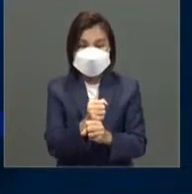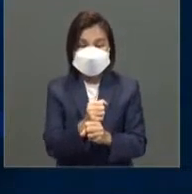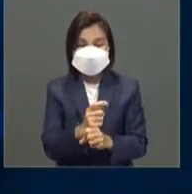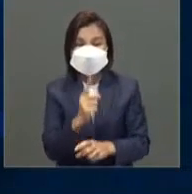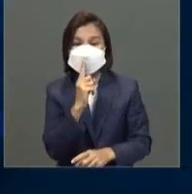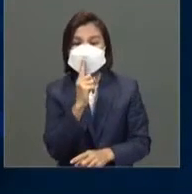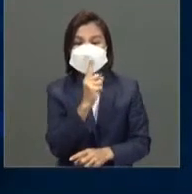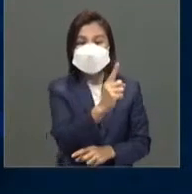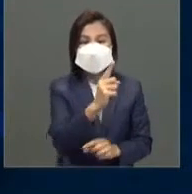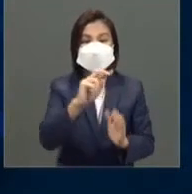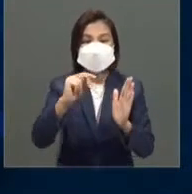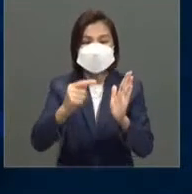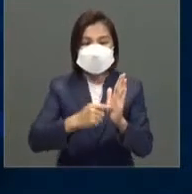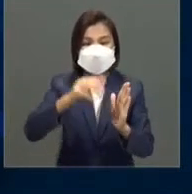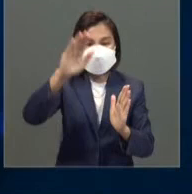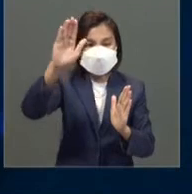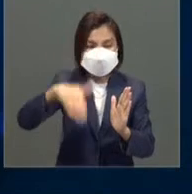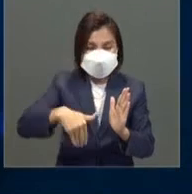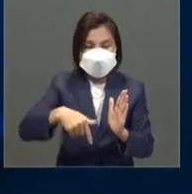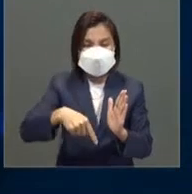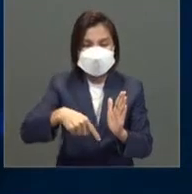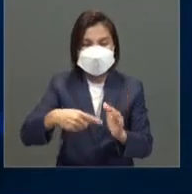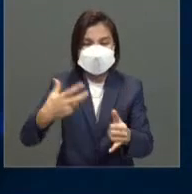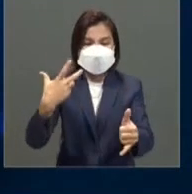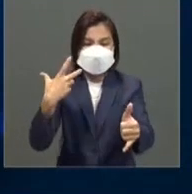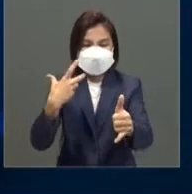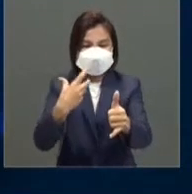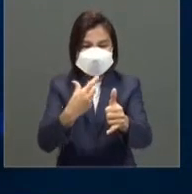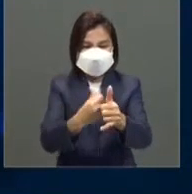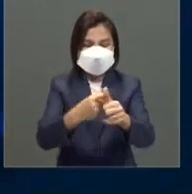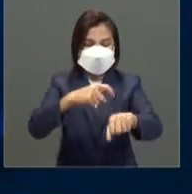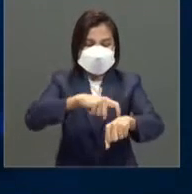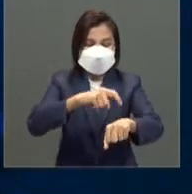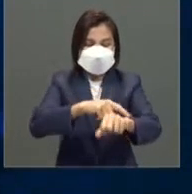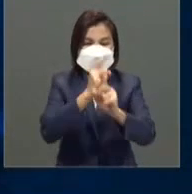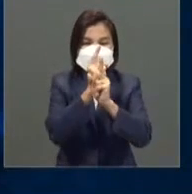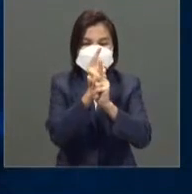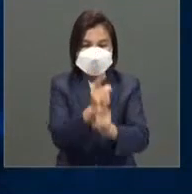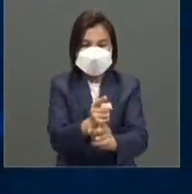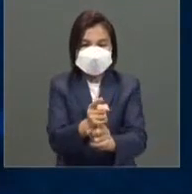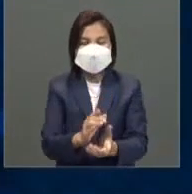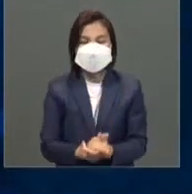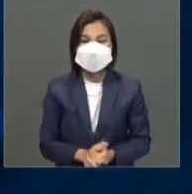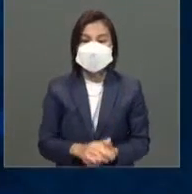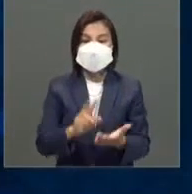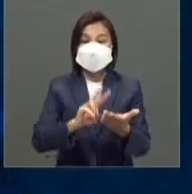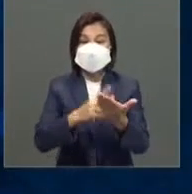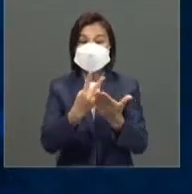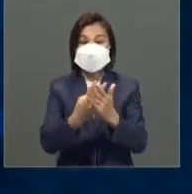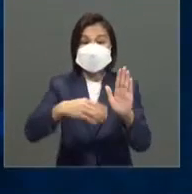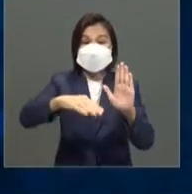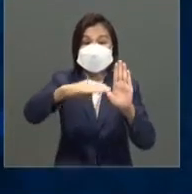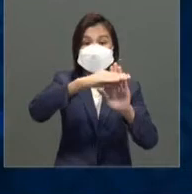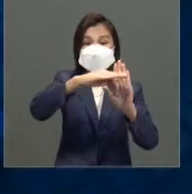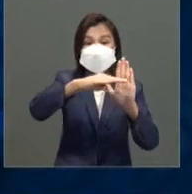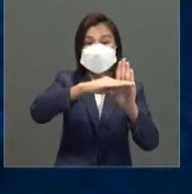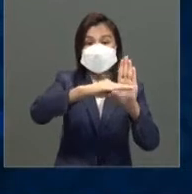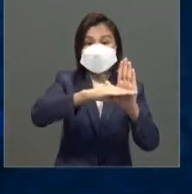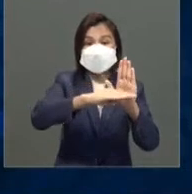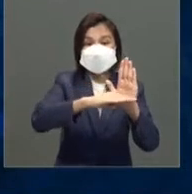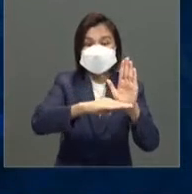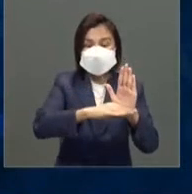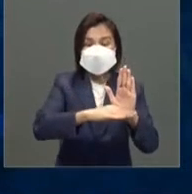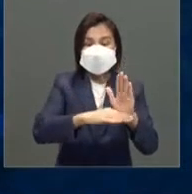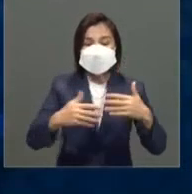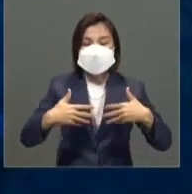ทำนัดหมายเข้ารับวัคซีนนะครับนักเรียนก็เข้ารับวัคซีนตามนัดหมายนะครับอันนั้นก็จะเป็นขั้นตอนที่มีความสะด